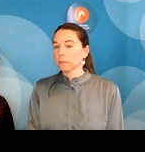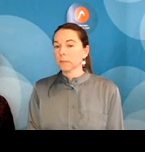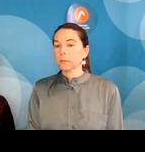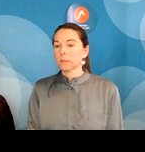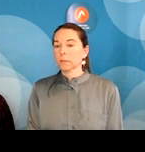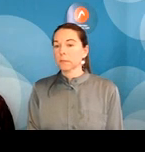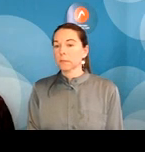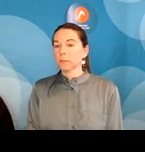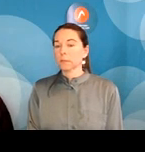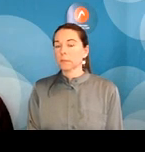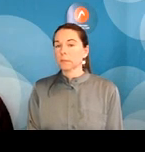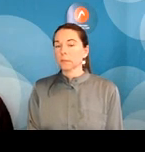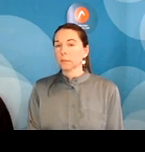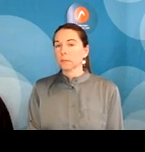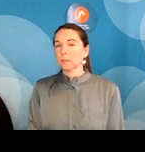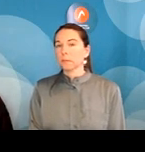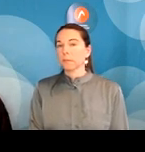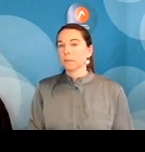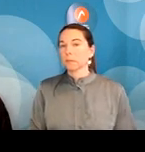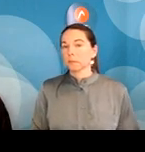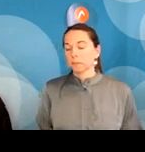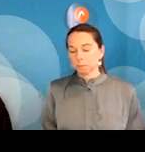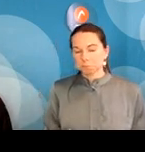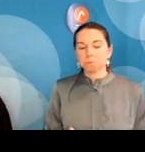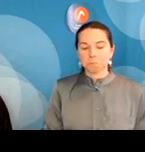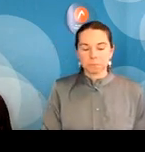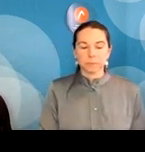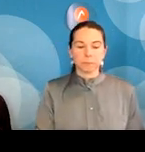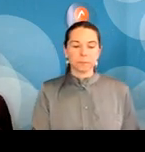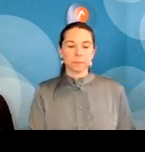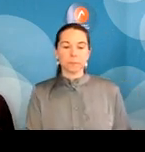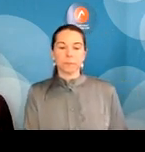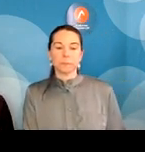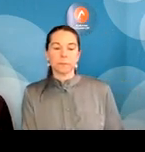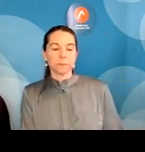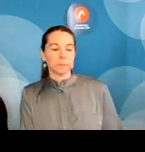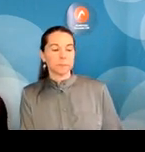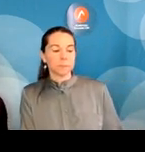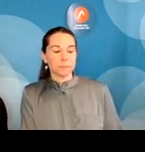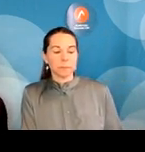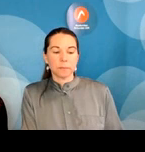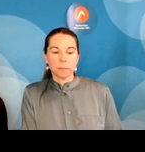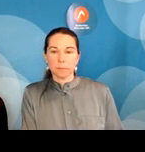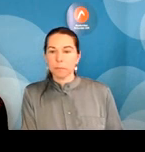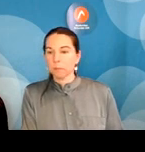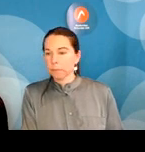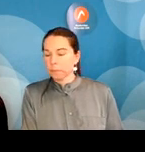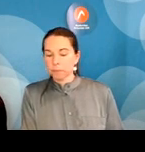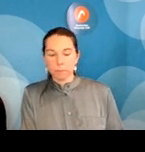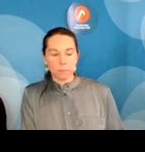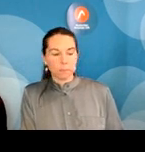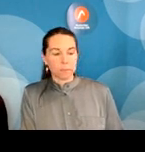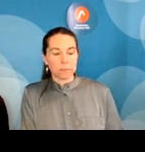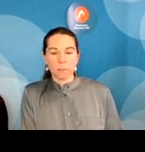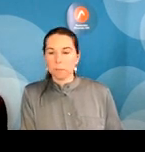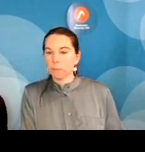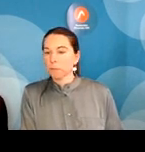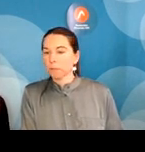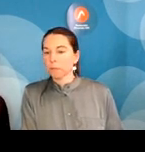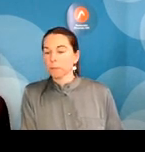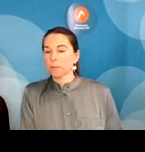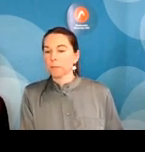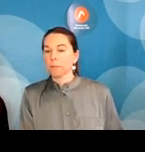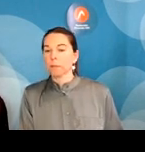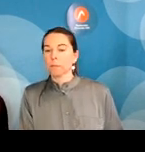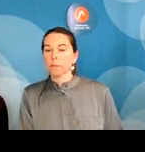fackliga handböcker om diskriminering och aktiva åtgärder på vår hemsida som man kan ta del av. Sen får ni hålla